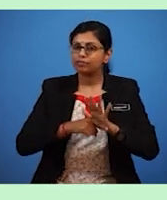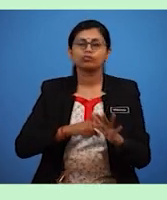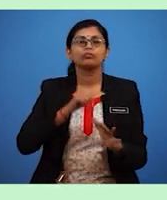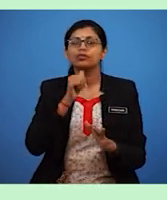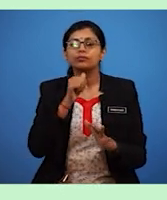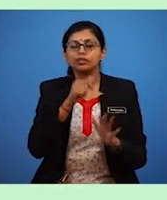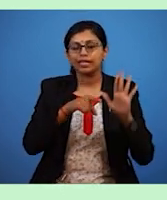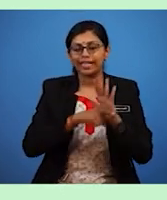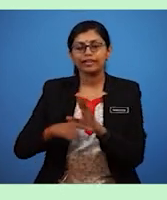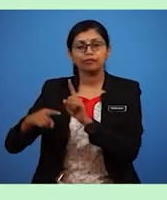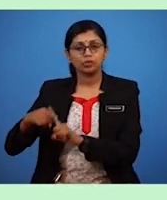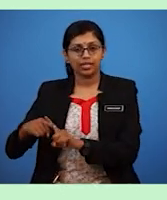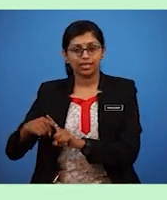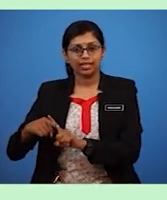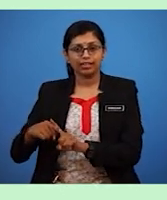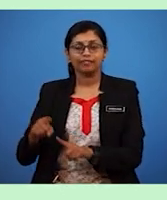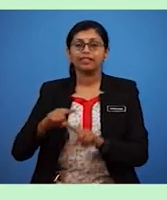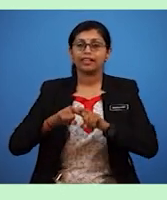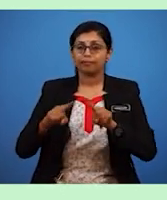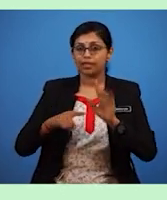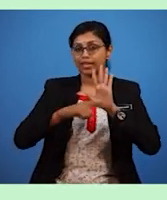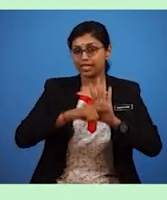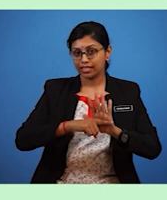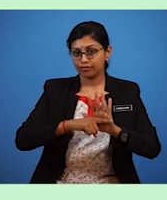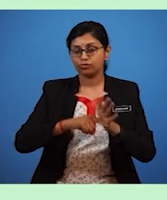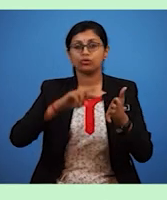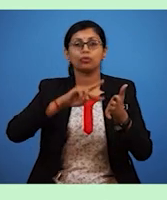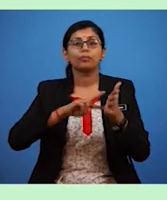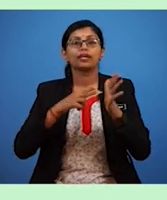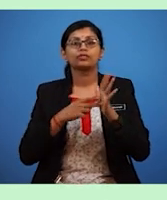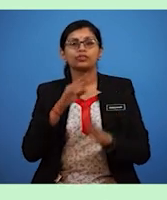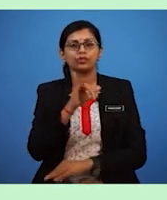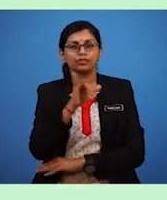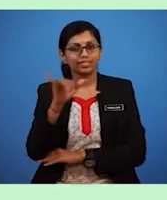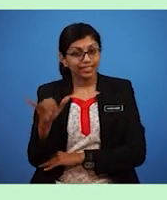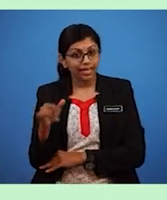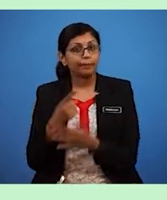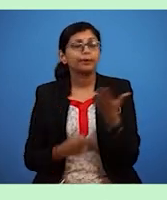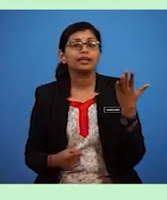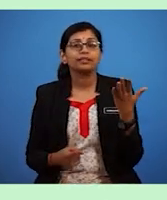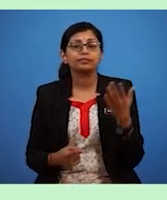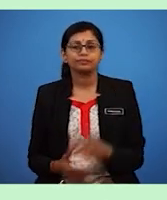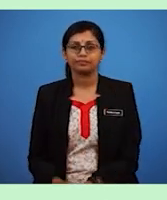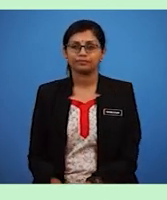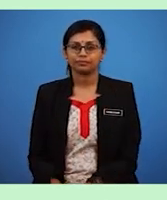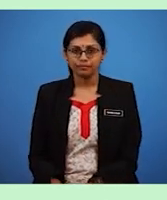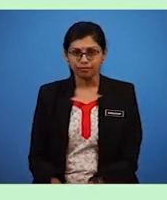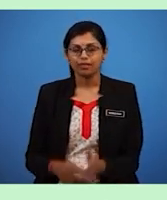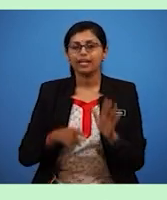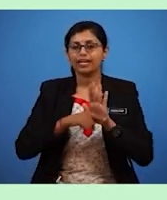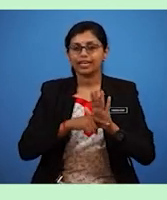bukan nilai dari pengiraan, tetapi diletak untuk menunjukkan